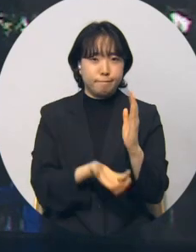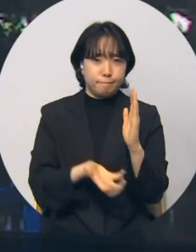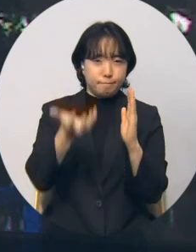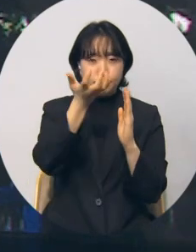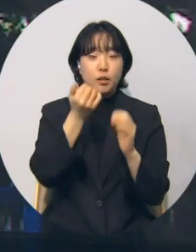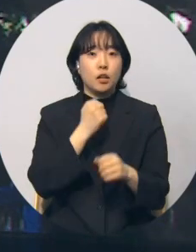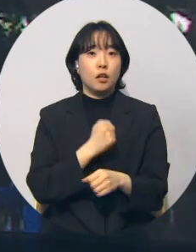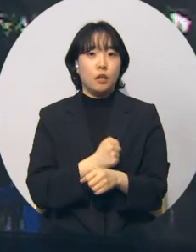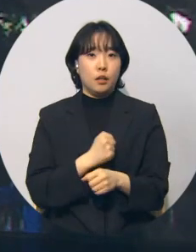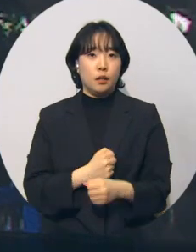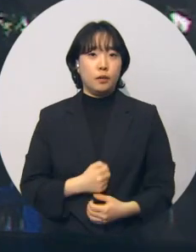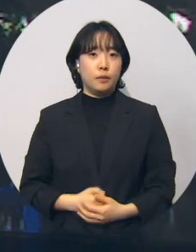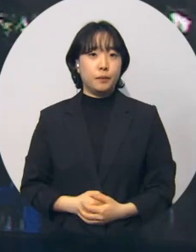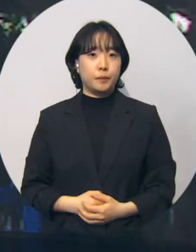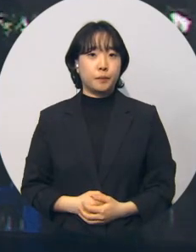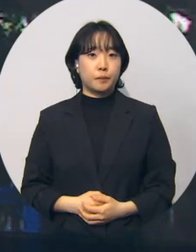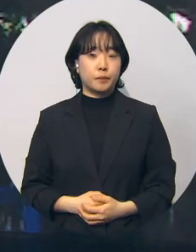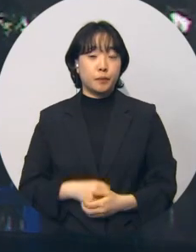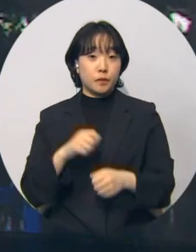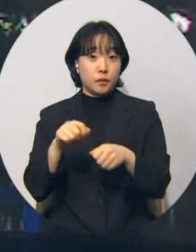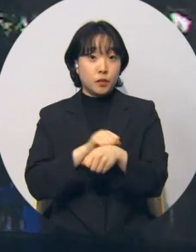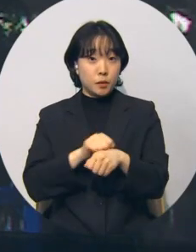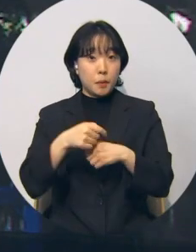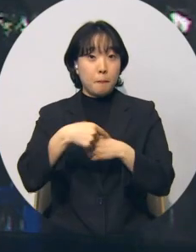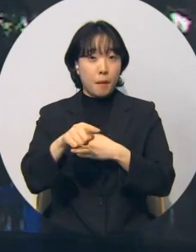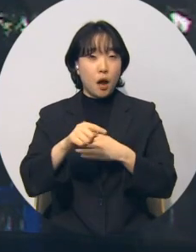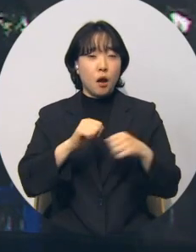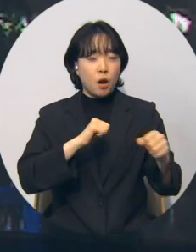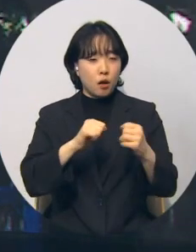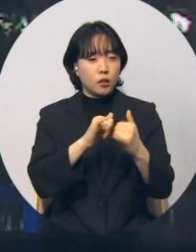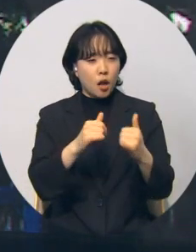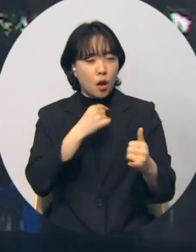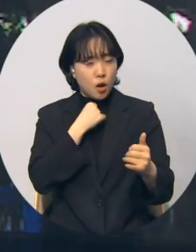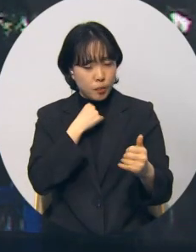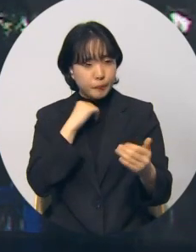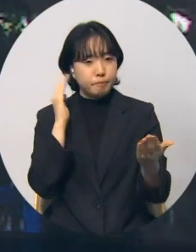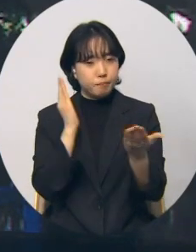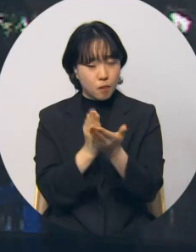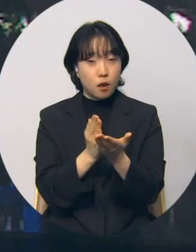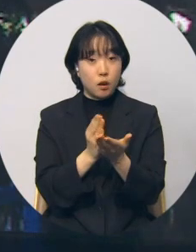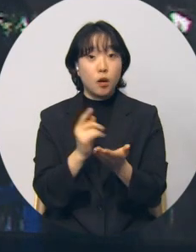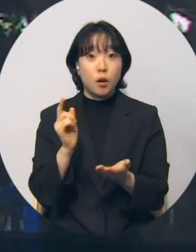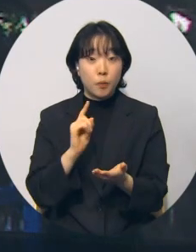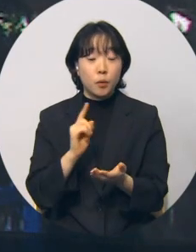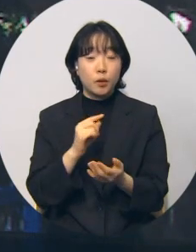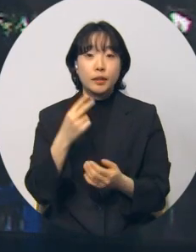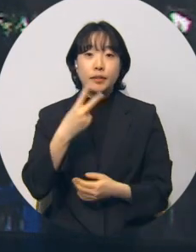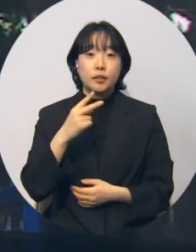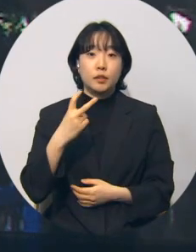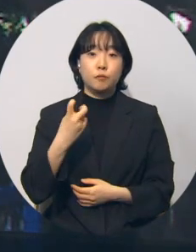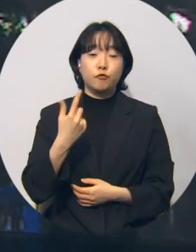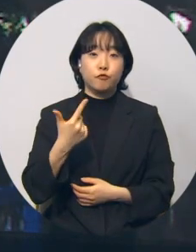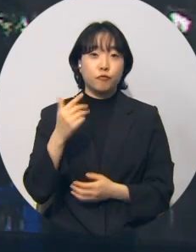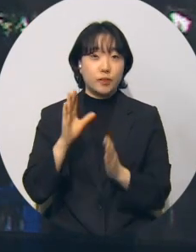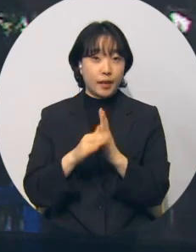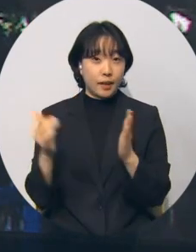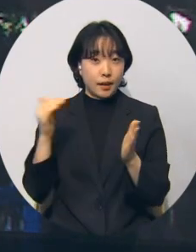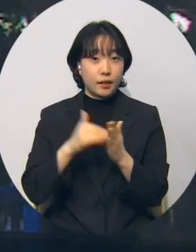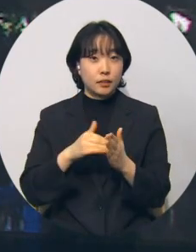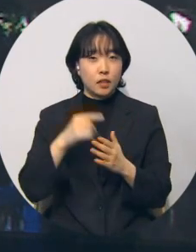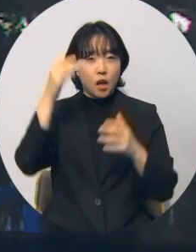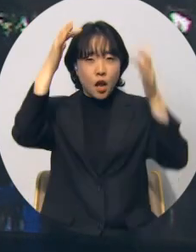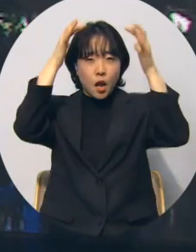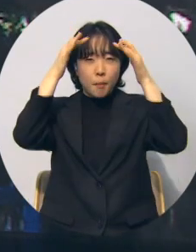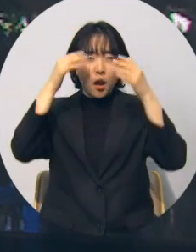했습니다 특히 현장 인력들의 오랜 요청을 반영해서 오 2026년까지 약 1kg 이런